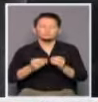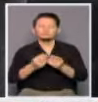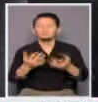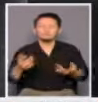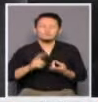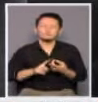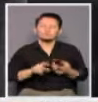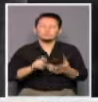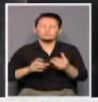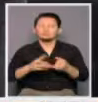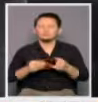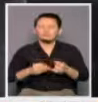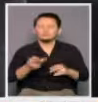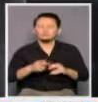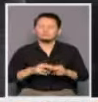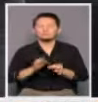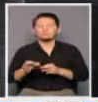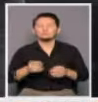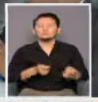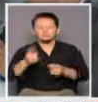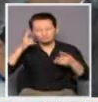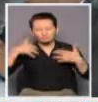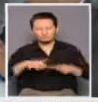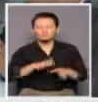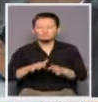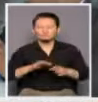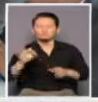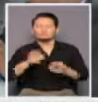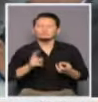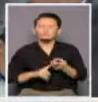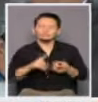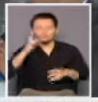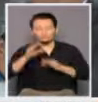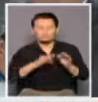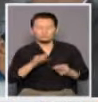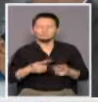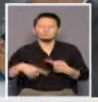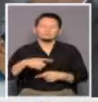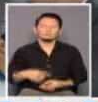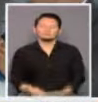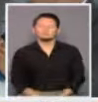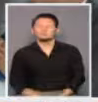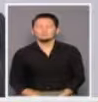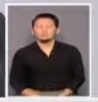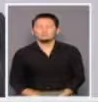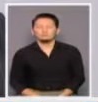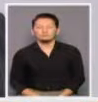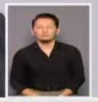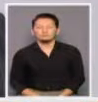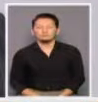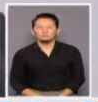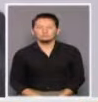нехватки орошаемых земель. Депутаты высказали предложение об увеличении грантов для реализации проектов предпринимательства.